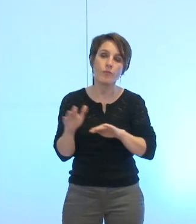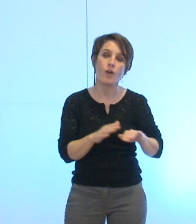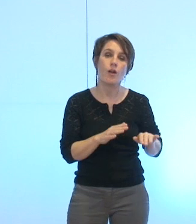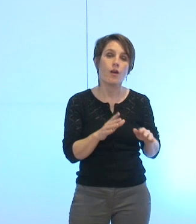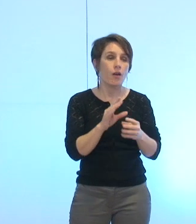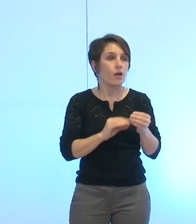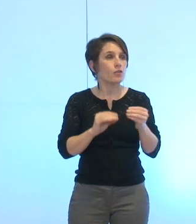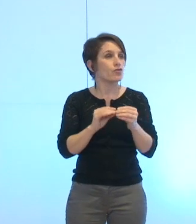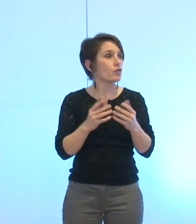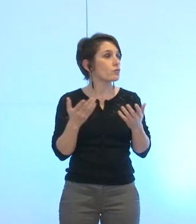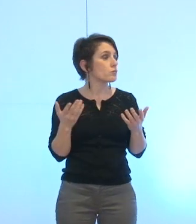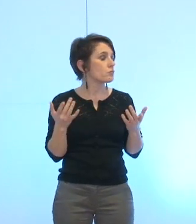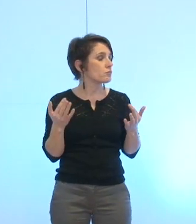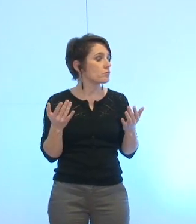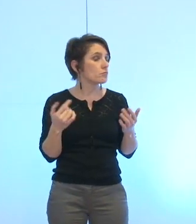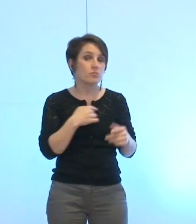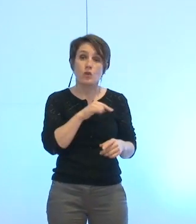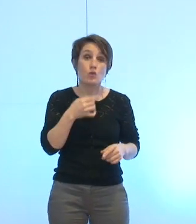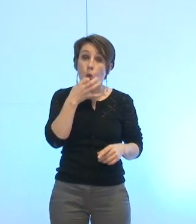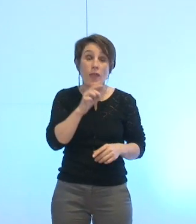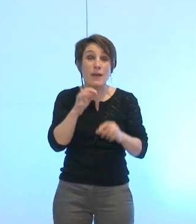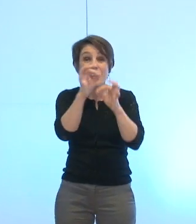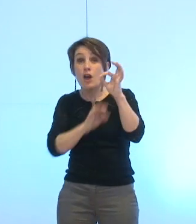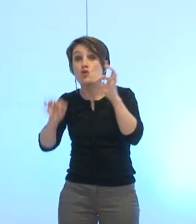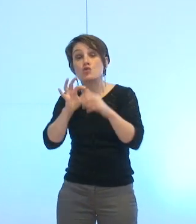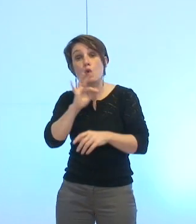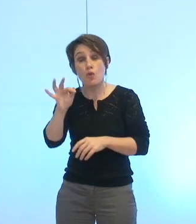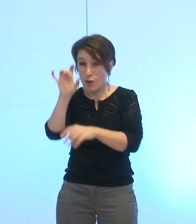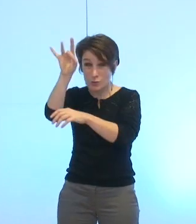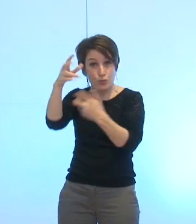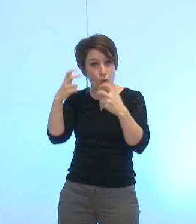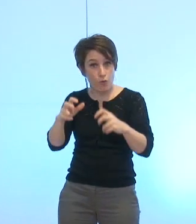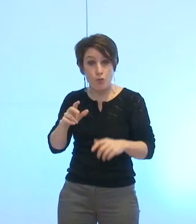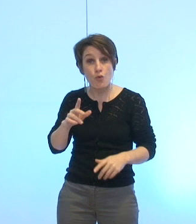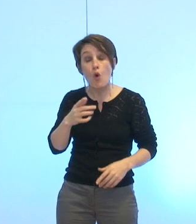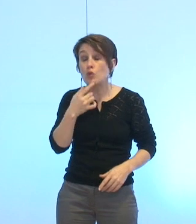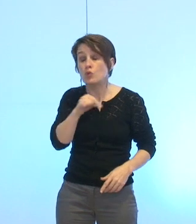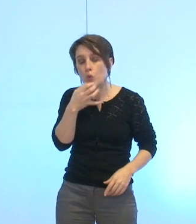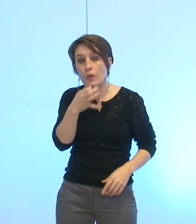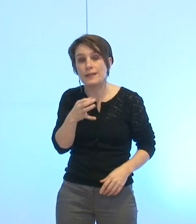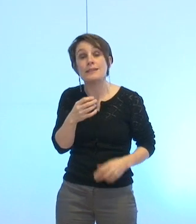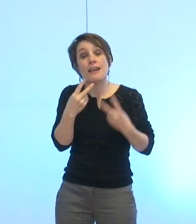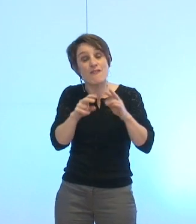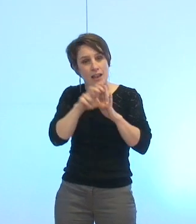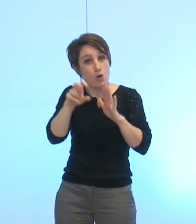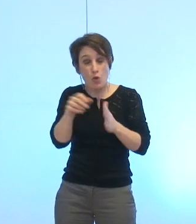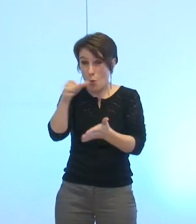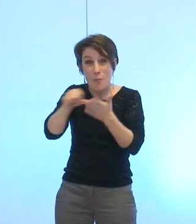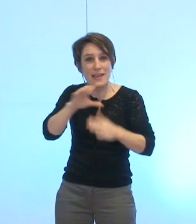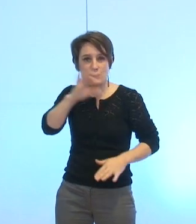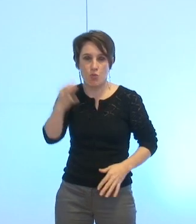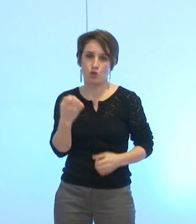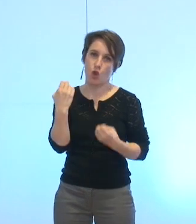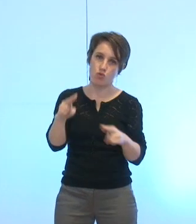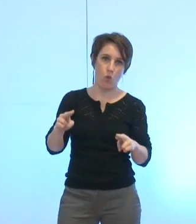aussi nous n'avons pas dit que nous souhtions plus le tour Tour de France nous avons dit que c'était pas la ville centre de payer à 100 % le Tour de France puisque